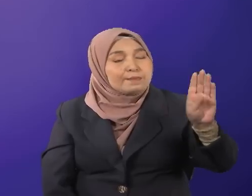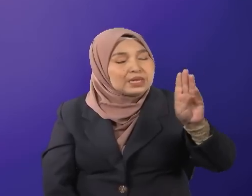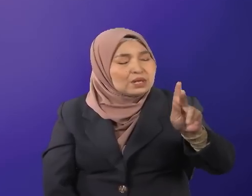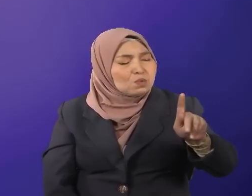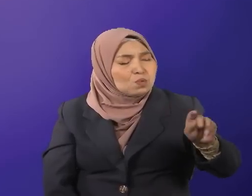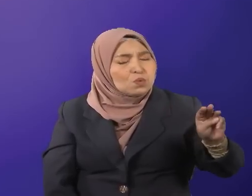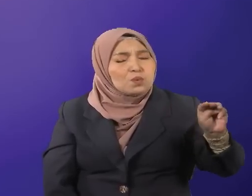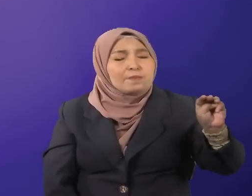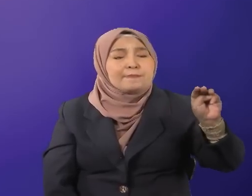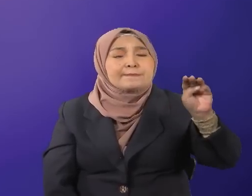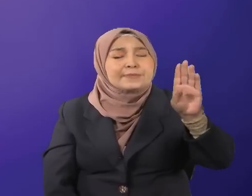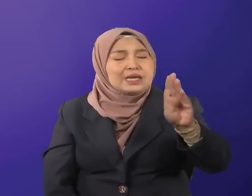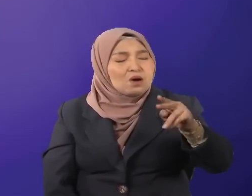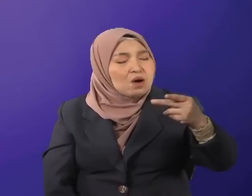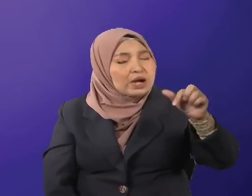أَأُنَبِّئُكُمْ